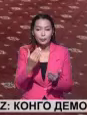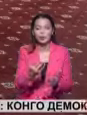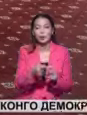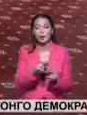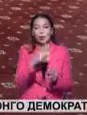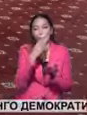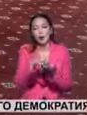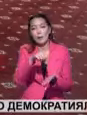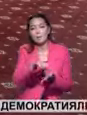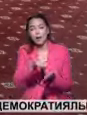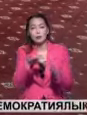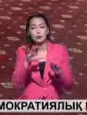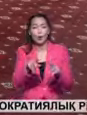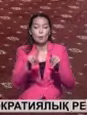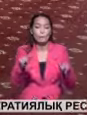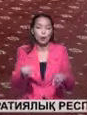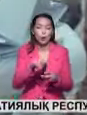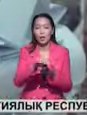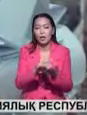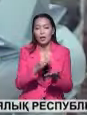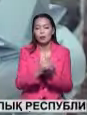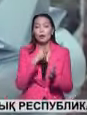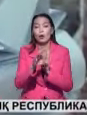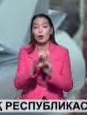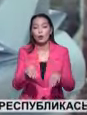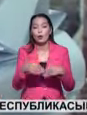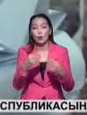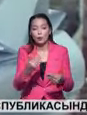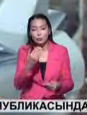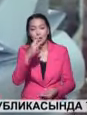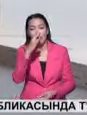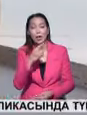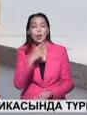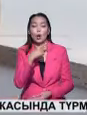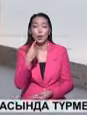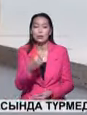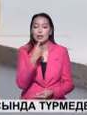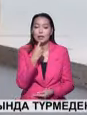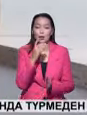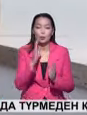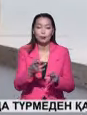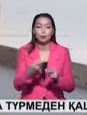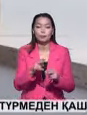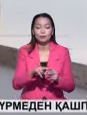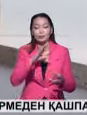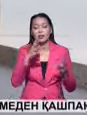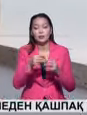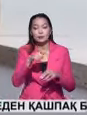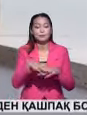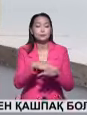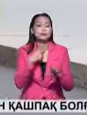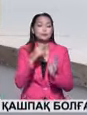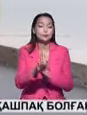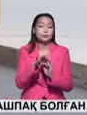учаскесіне барып бюллетен толтырады. Дауыс беру қағазы қазақ және орыс тілінде беріледі. Тарихқа көз жүгіртсек, жалпы халықтық